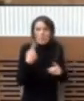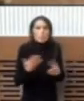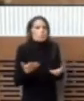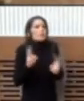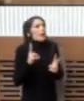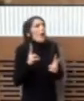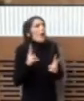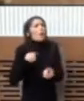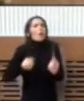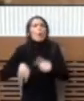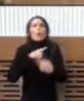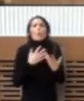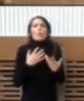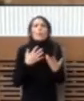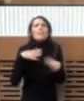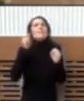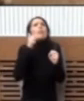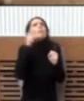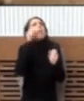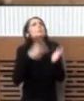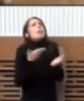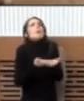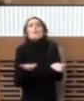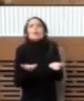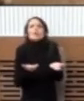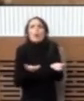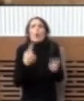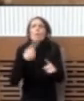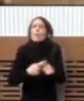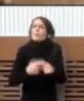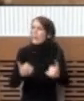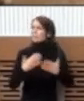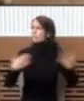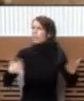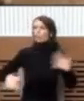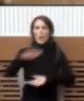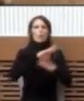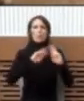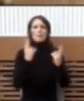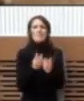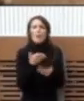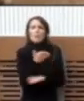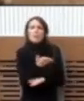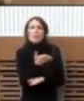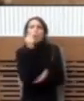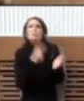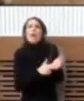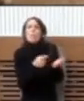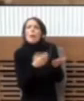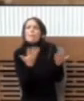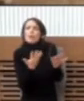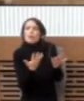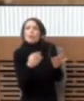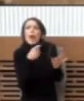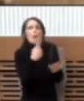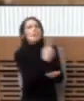je na skupu povodom obeležavanja Međunarodnog dana ljudskih prava ukazala da je nabavka vakcina samo jedan od primjera koji ilustruje koliki je